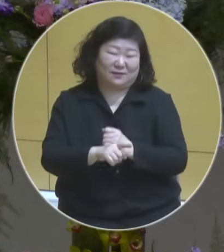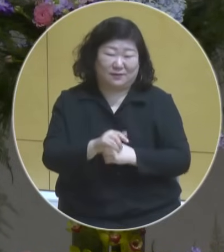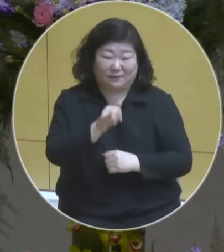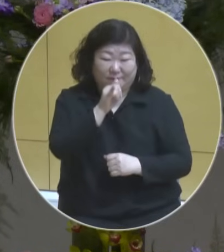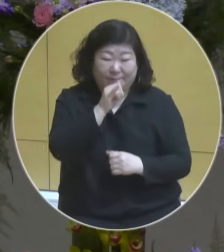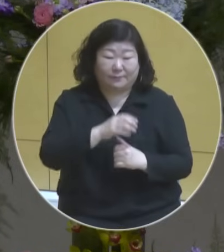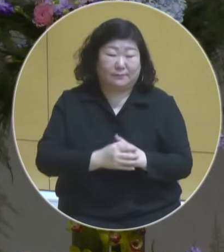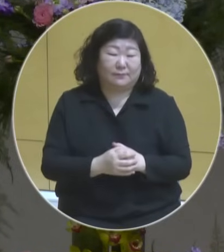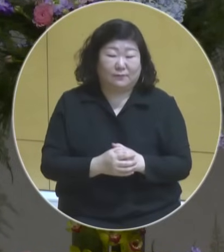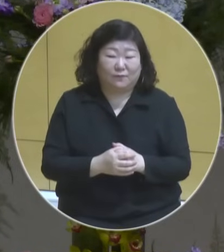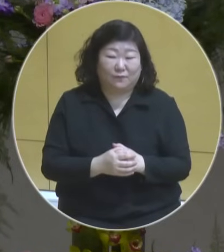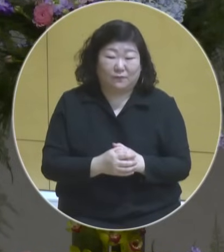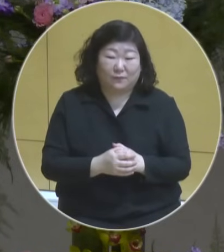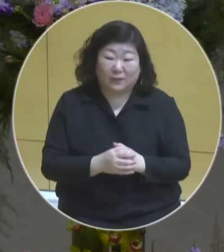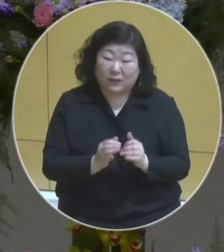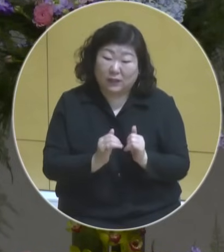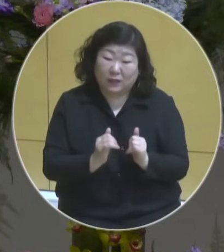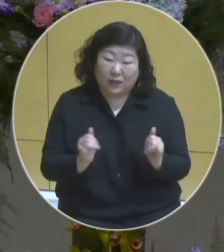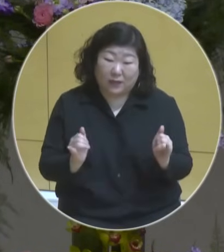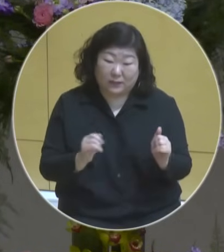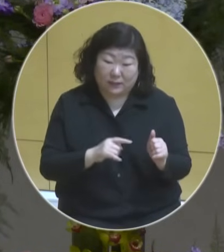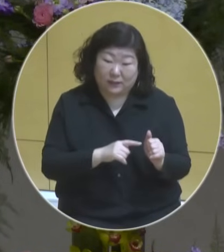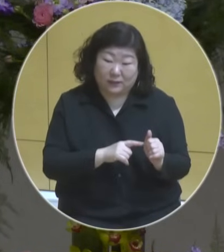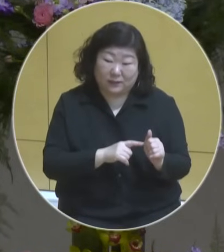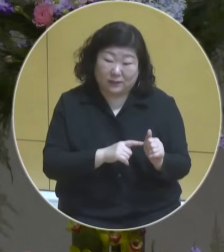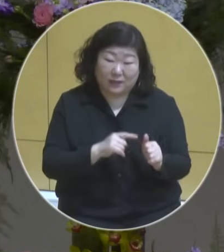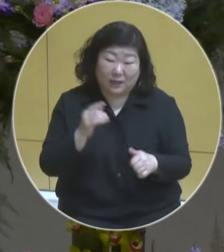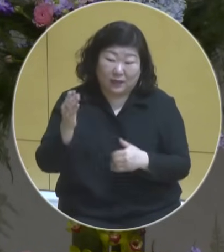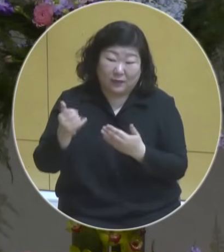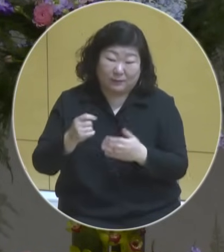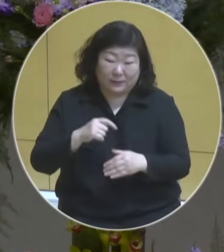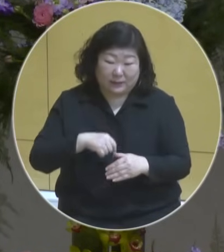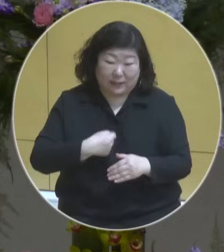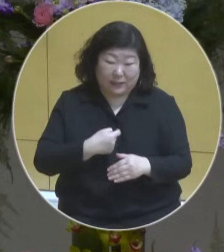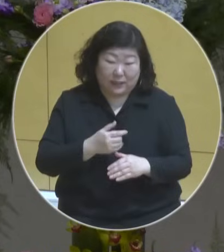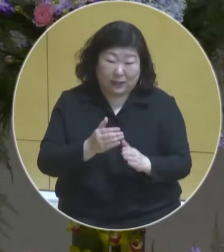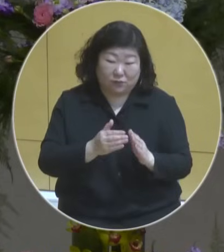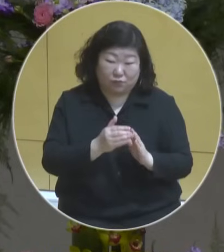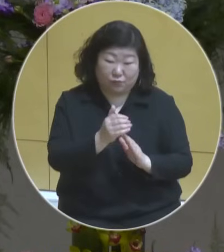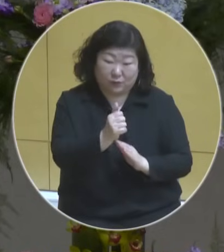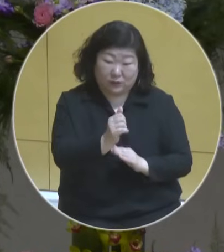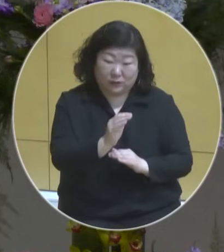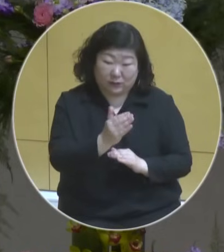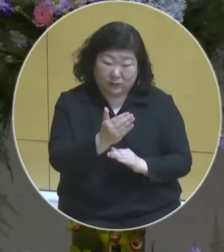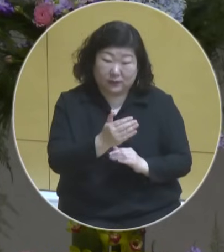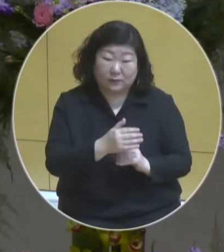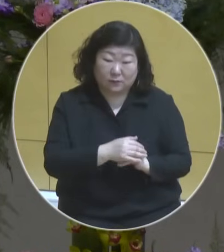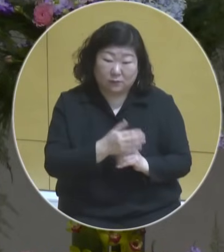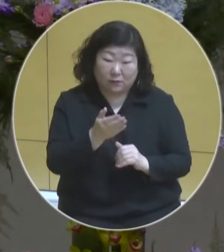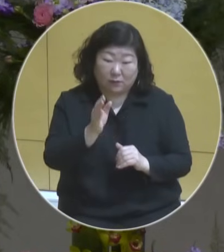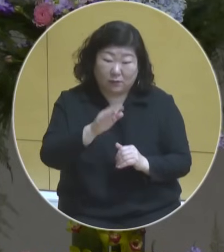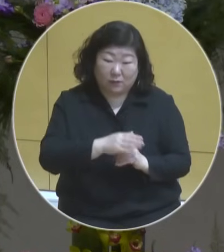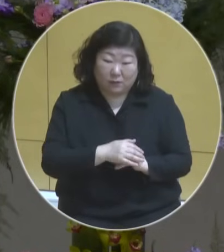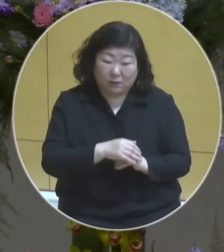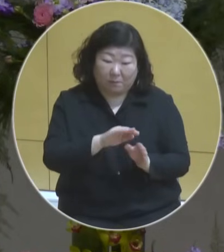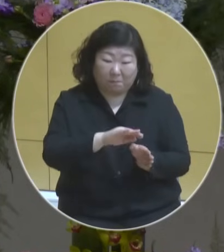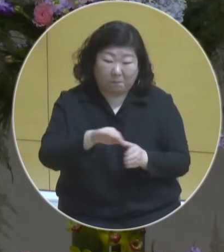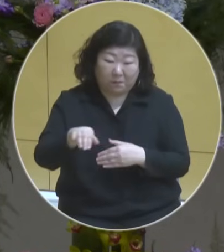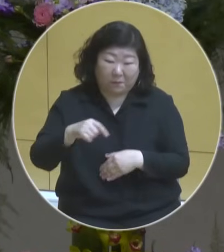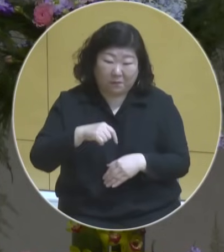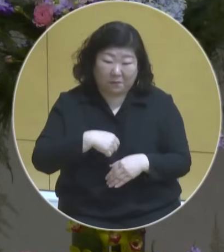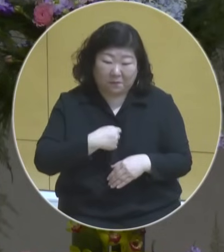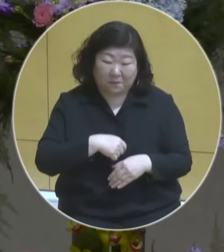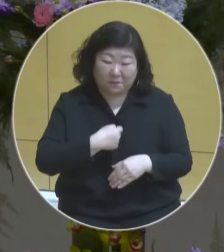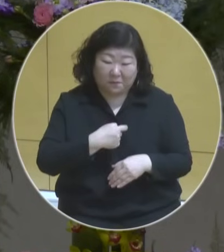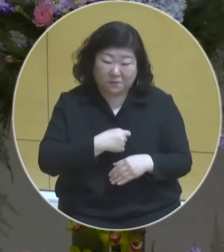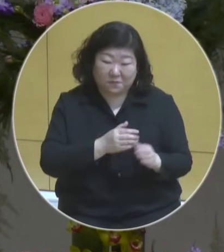아멘 인간은 하나님이 자신의 주인이면서 불구하고 자기가 주인이 돼서 마음대로 살려고 하는